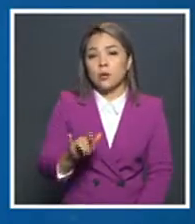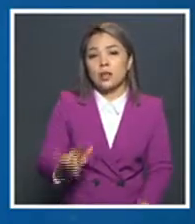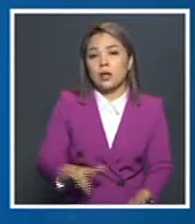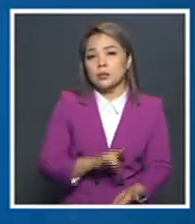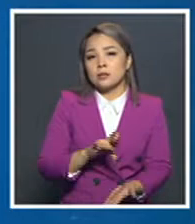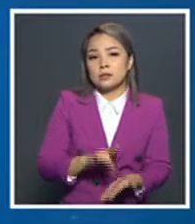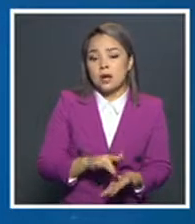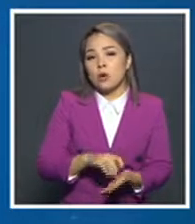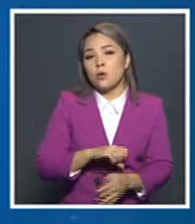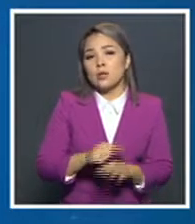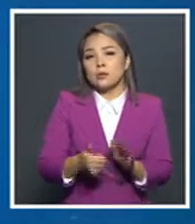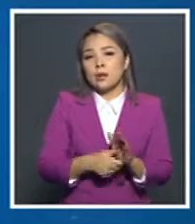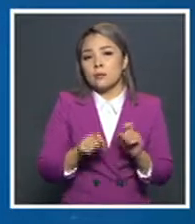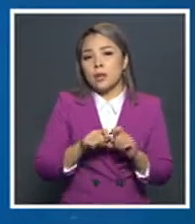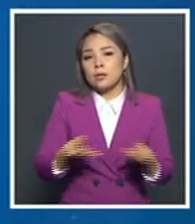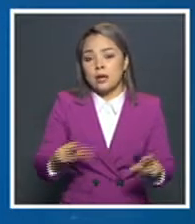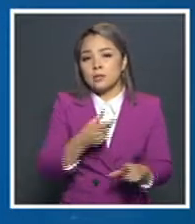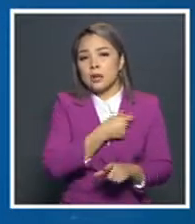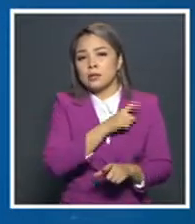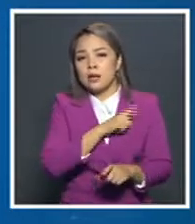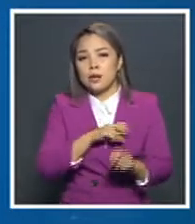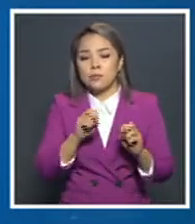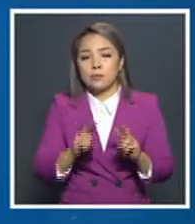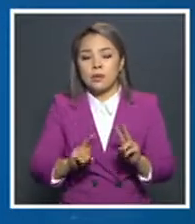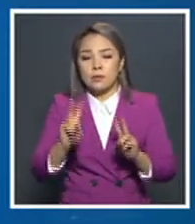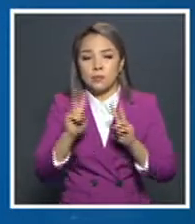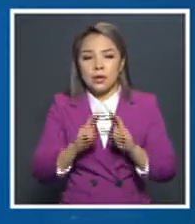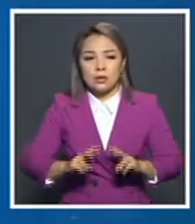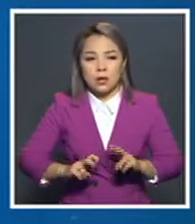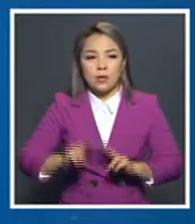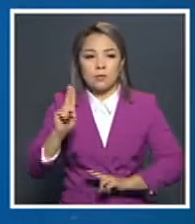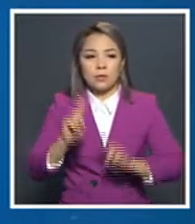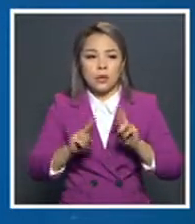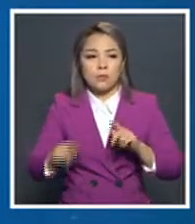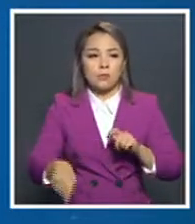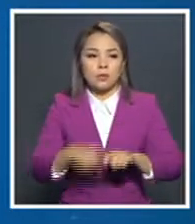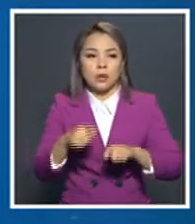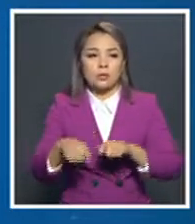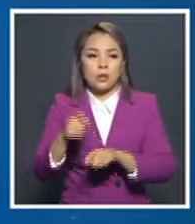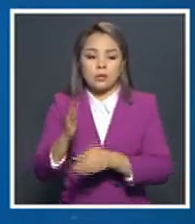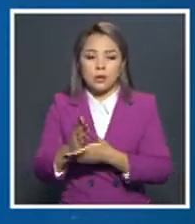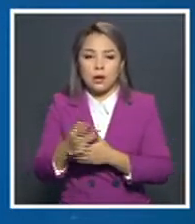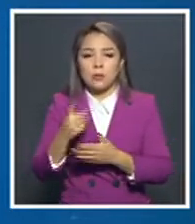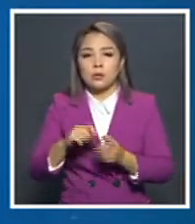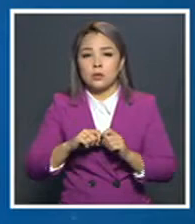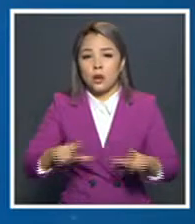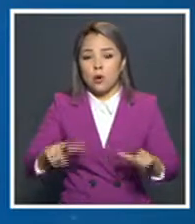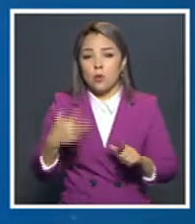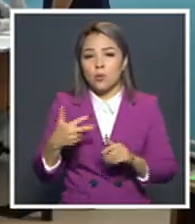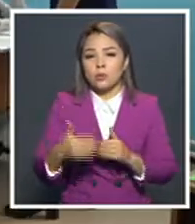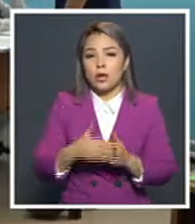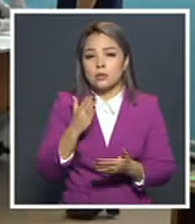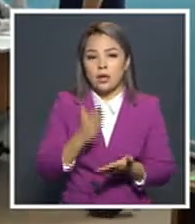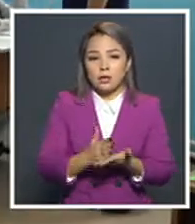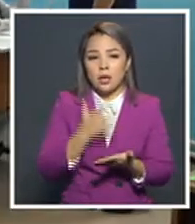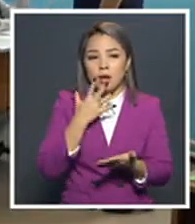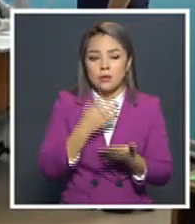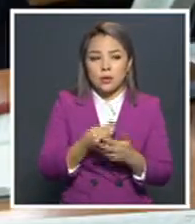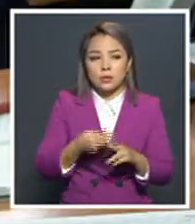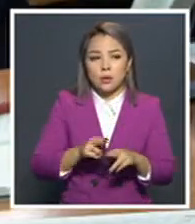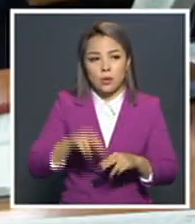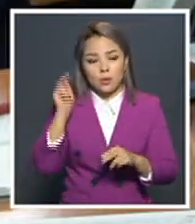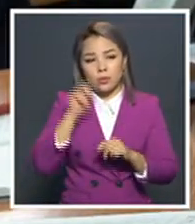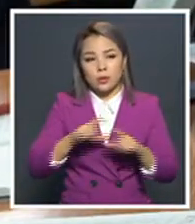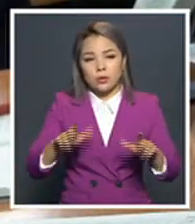Оралда 16 мектепте санитарлық ереже өрескел бұзылған. Бұл білім ордаларында бір сыныпта 30-дан көп оқушы оқиды. Ал